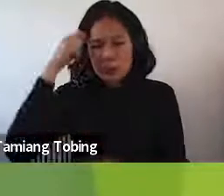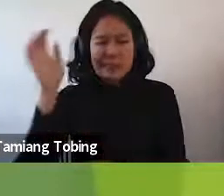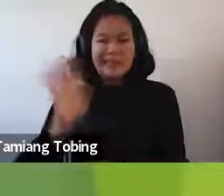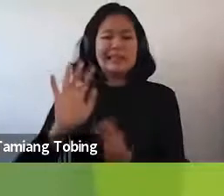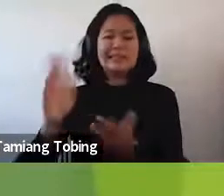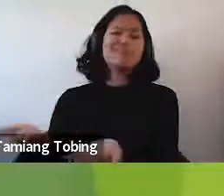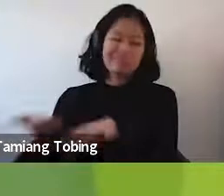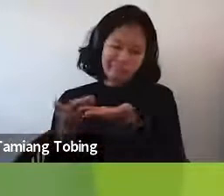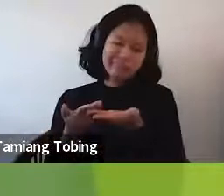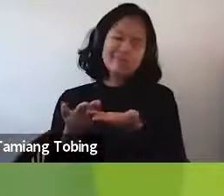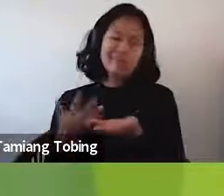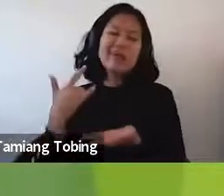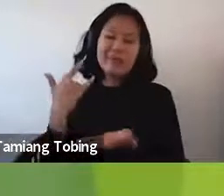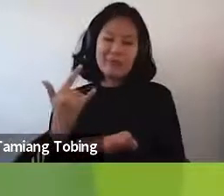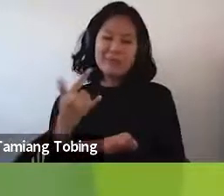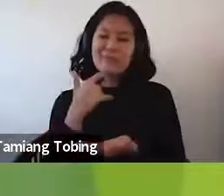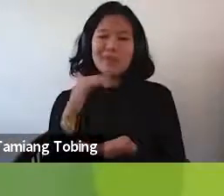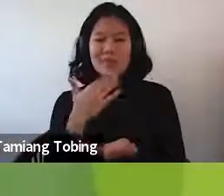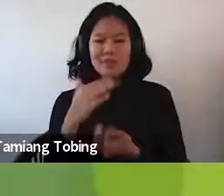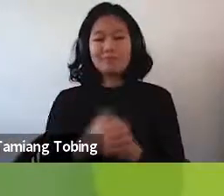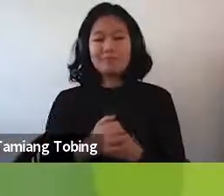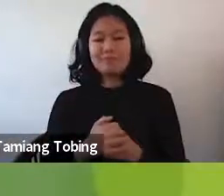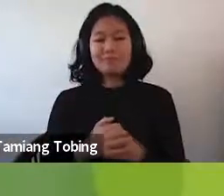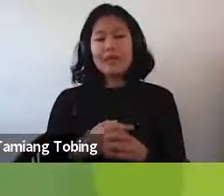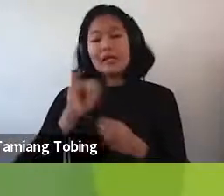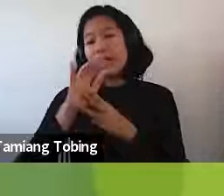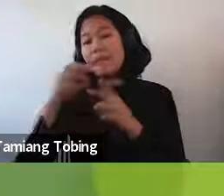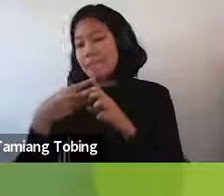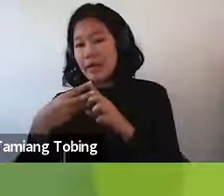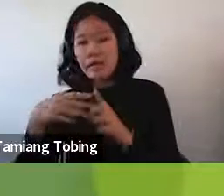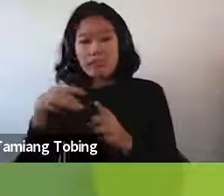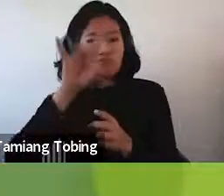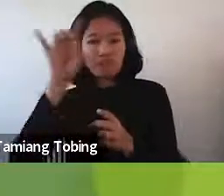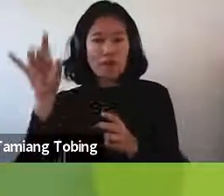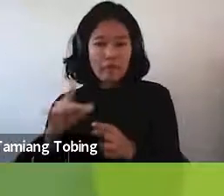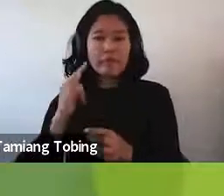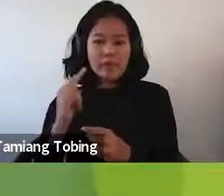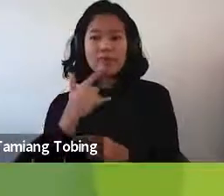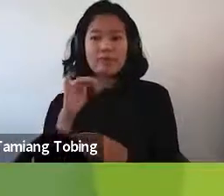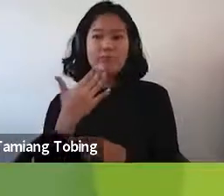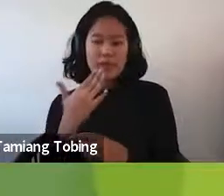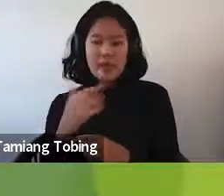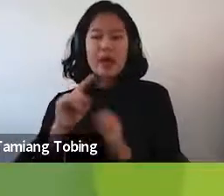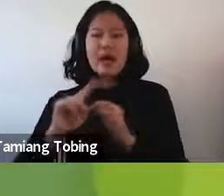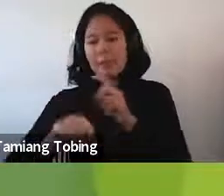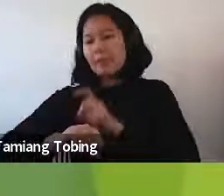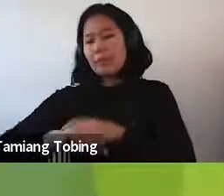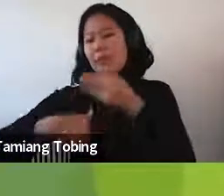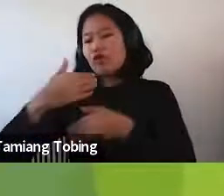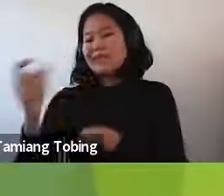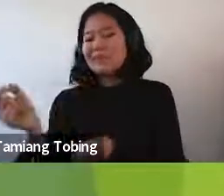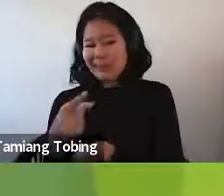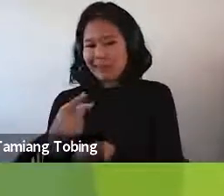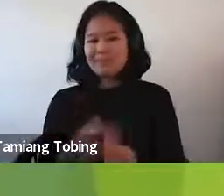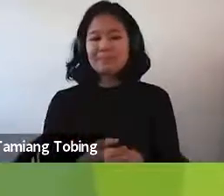tapi percepat normatif. Kemudian IMB-nya dan sebagainya juga harus normatif tapi dipercepat. Nah, inilah yang